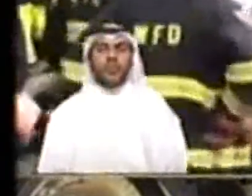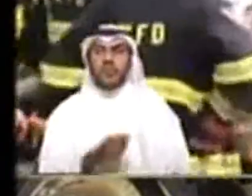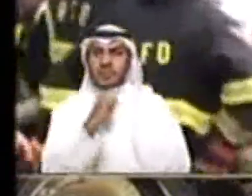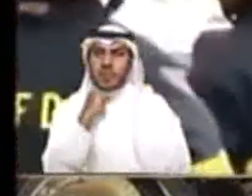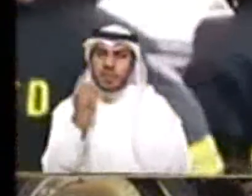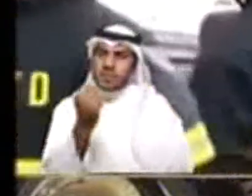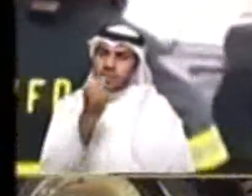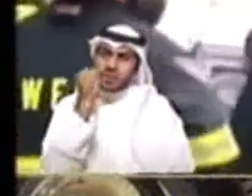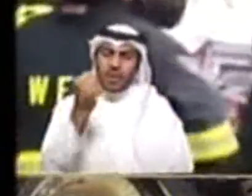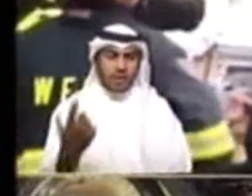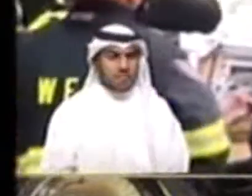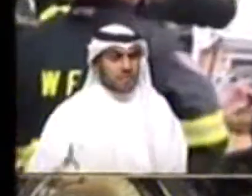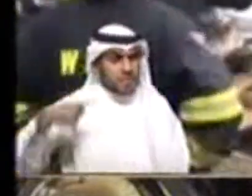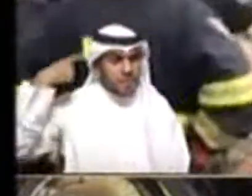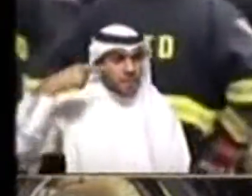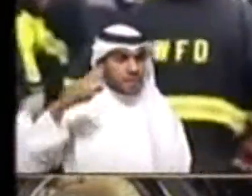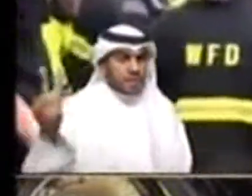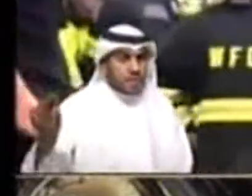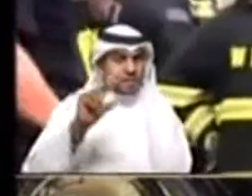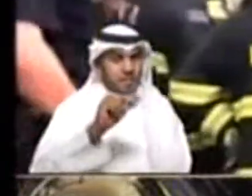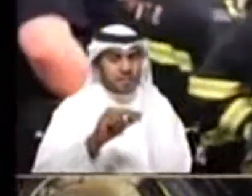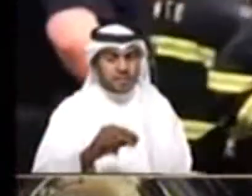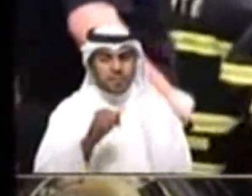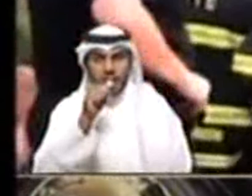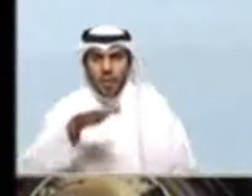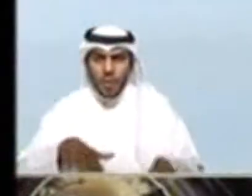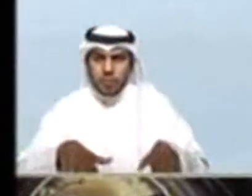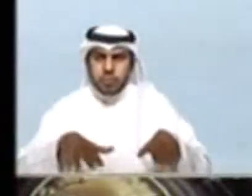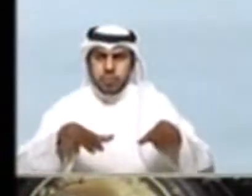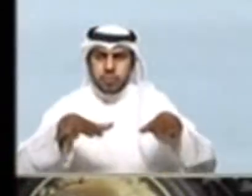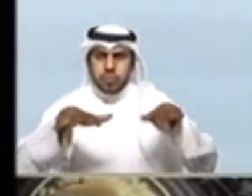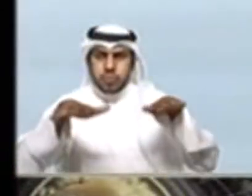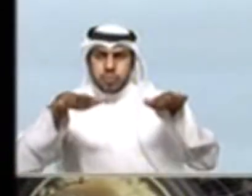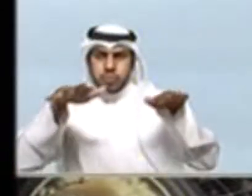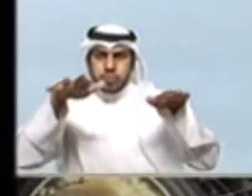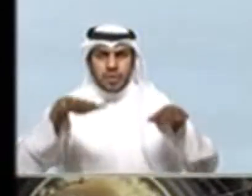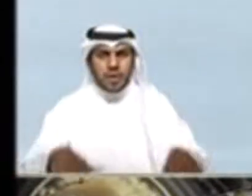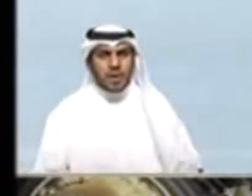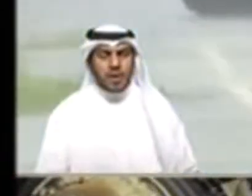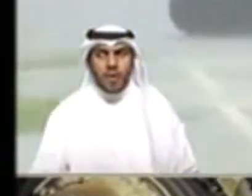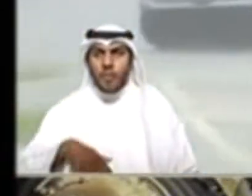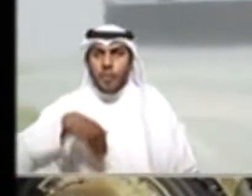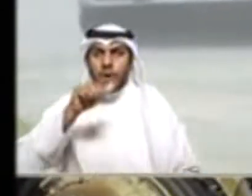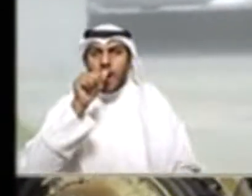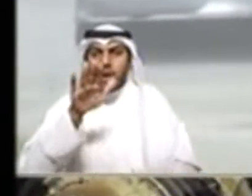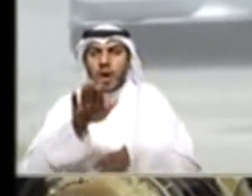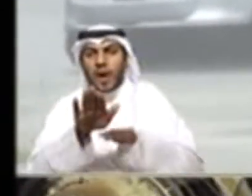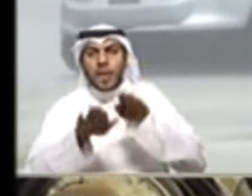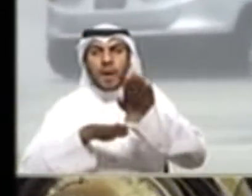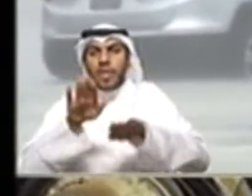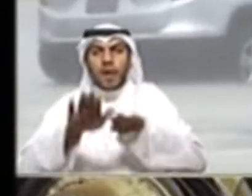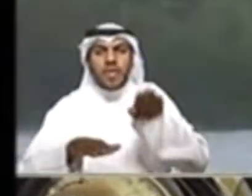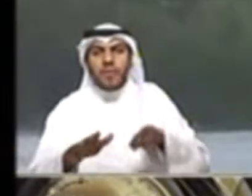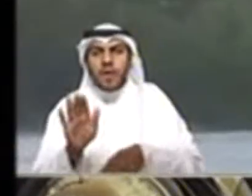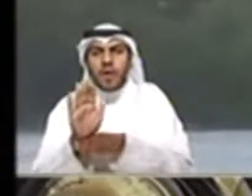من المتوقع أن يغطي إعصار الولاية بالمياه بارتفاع عدة أقدام. المركز الوطني للأعاصير